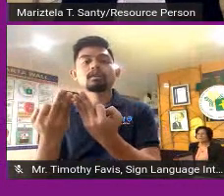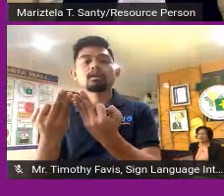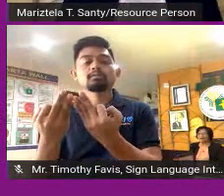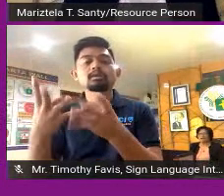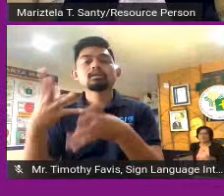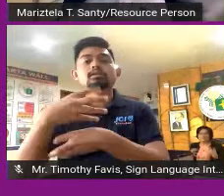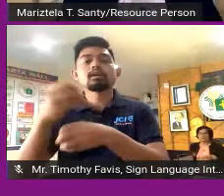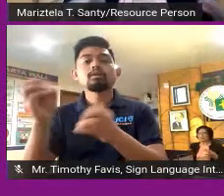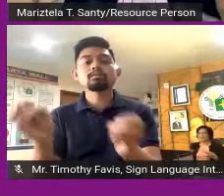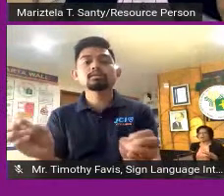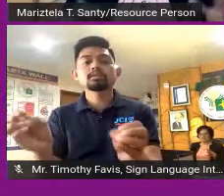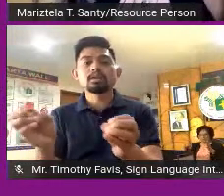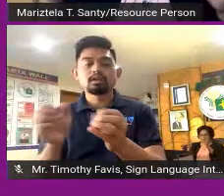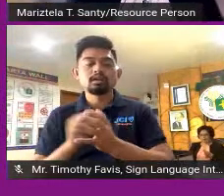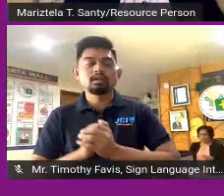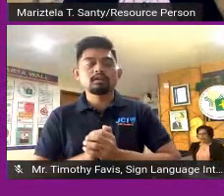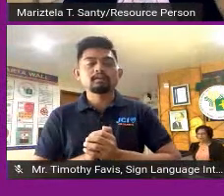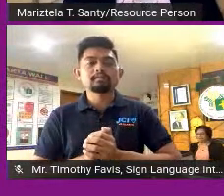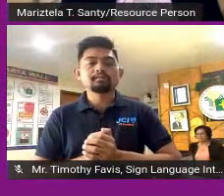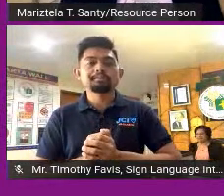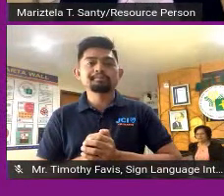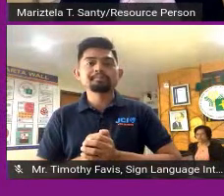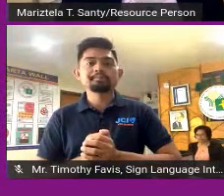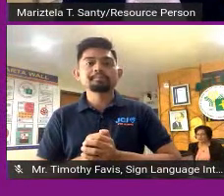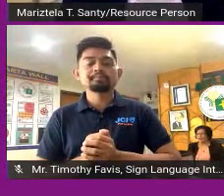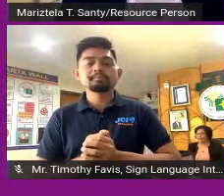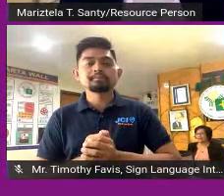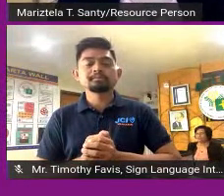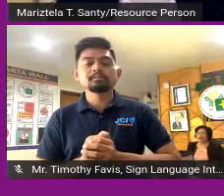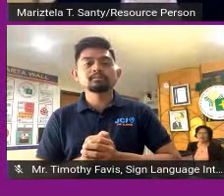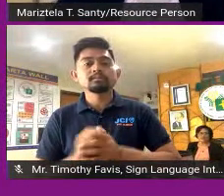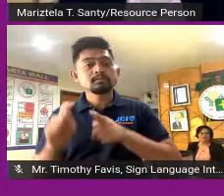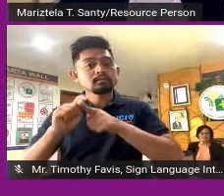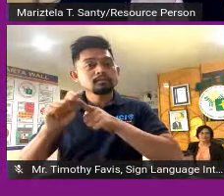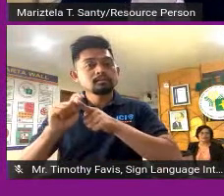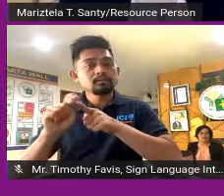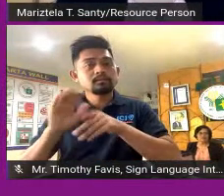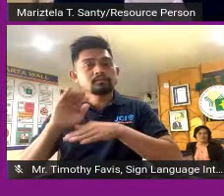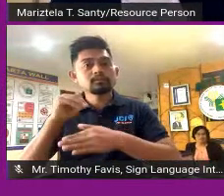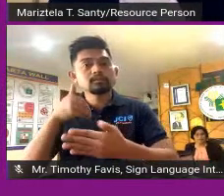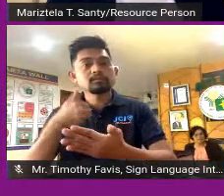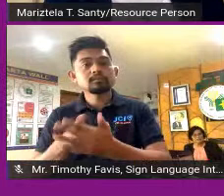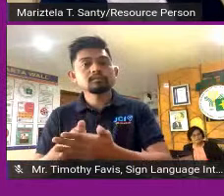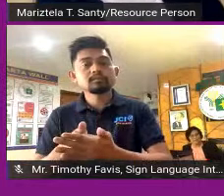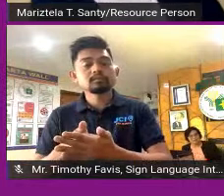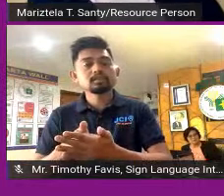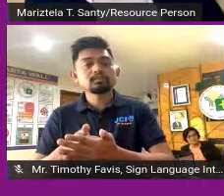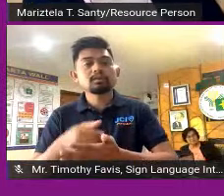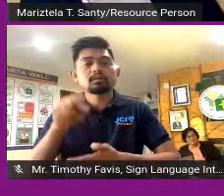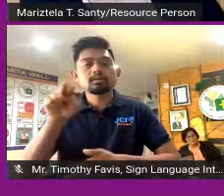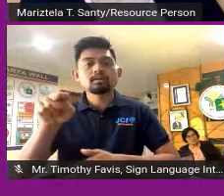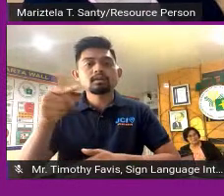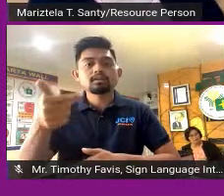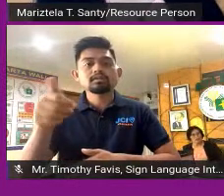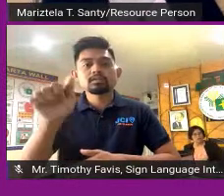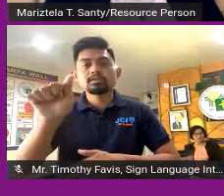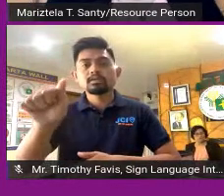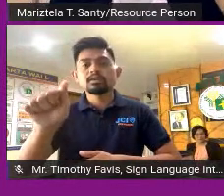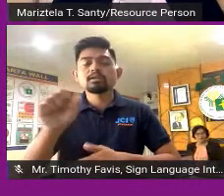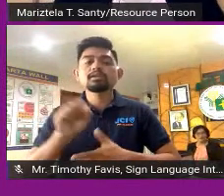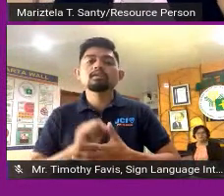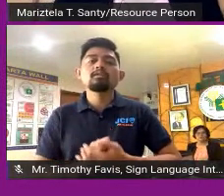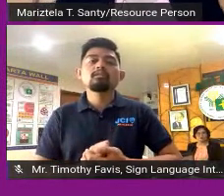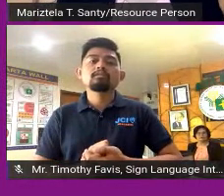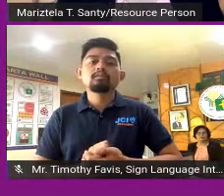mga opisina, kasi dito sa, ano natin, siguro itong training na ito ay lahat taga NGAs, bira dito ang,